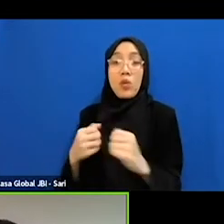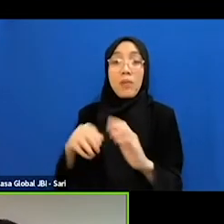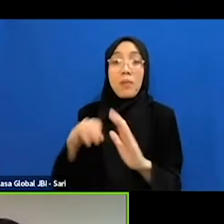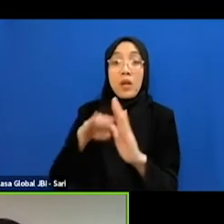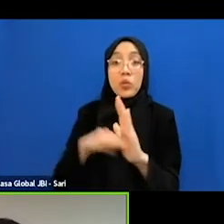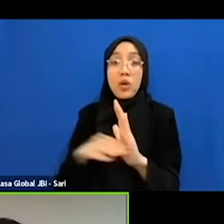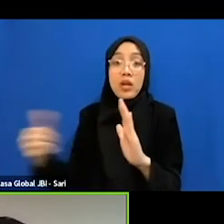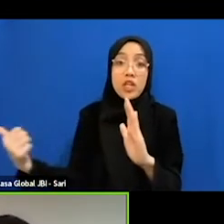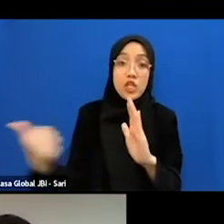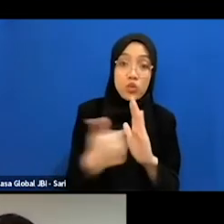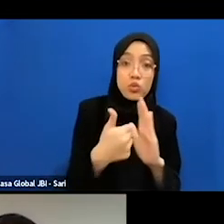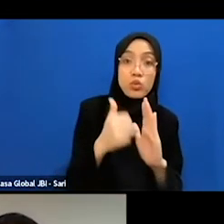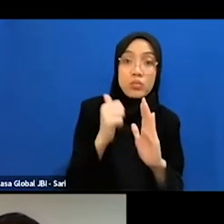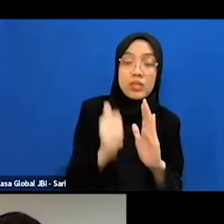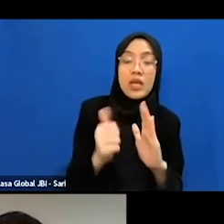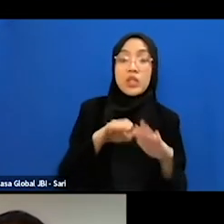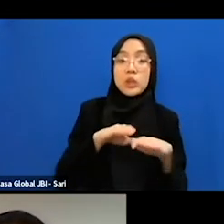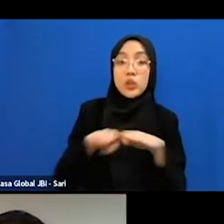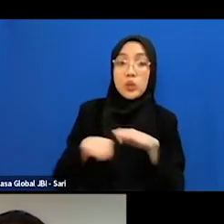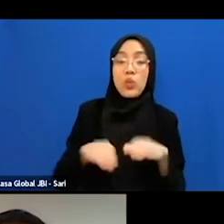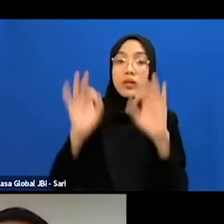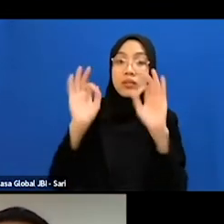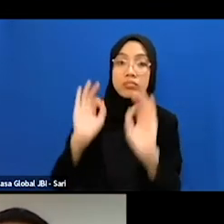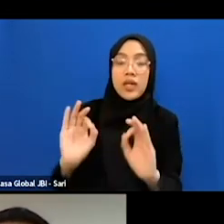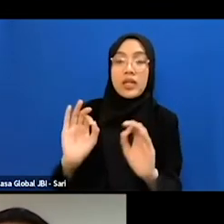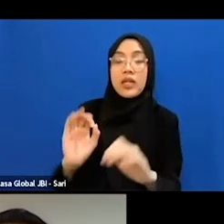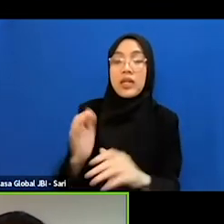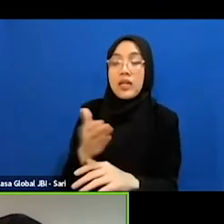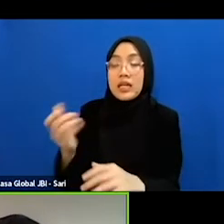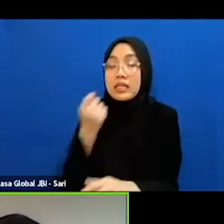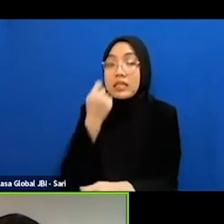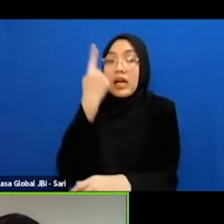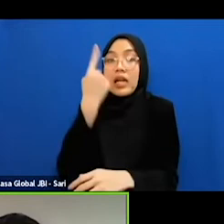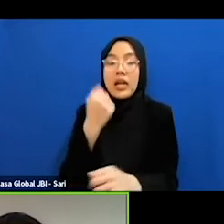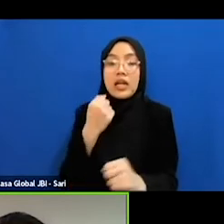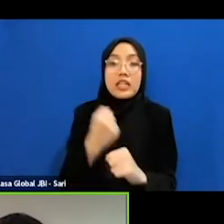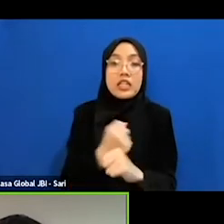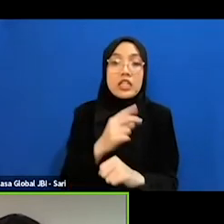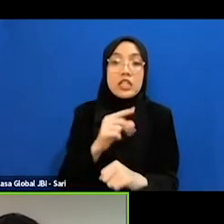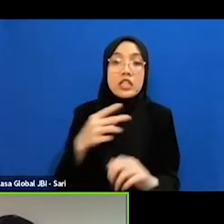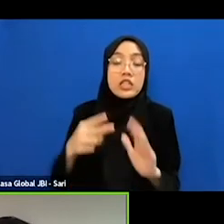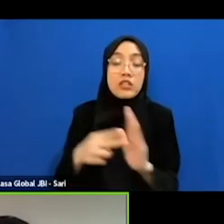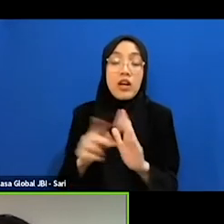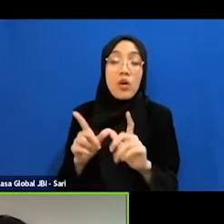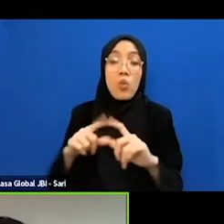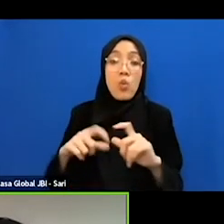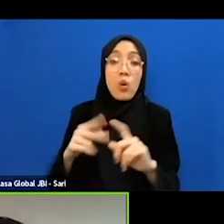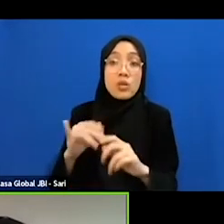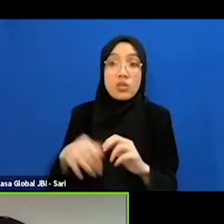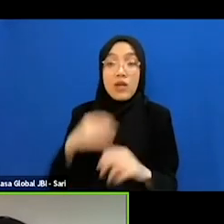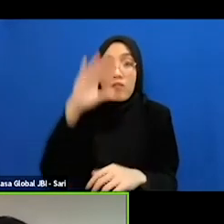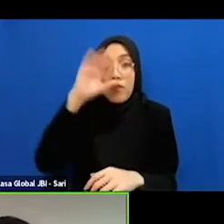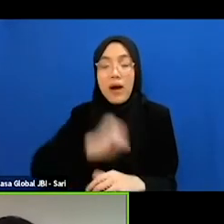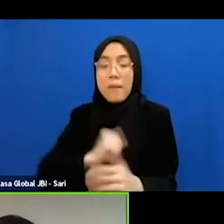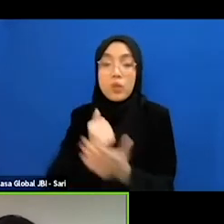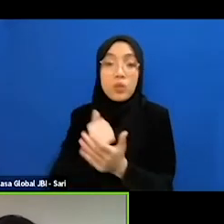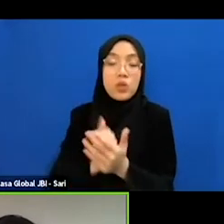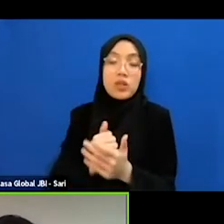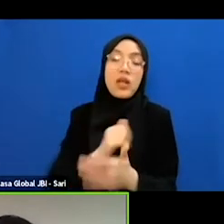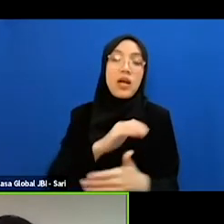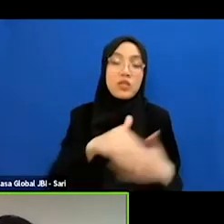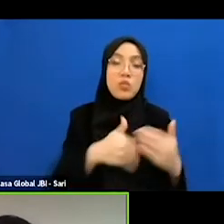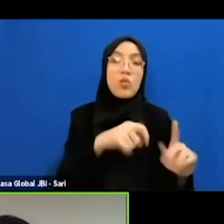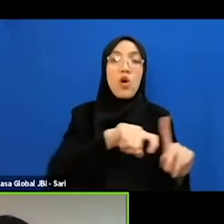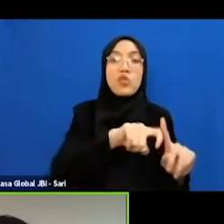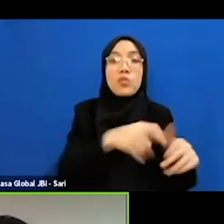perundang-undangan yang sesuai dengan kesadaran tentang greenwashing aman konsumen jadi akan